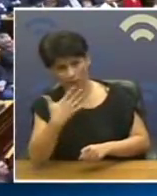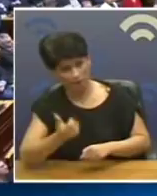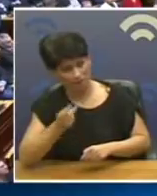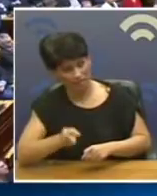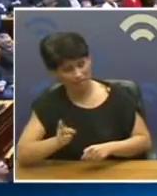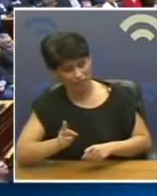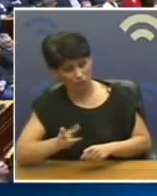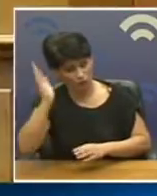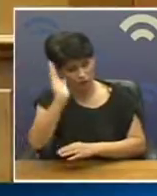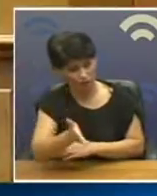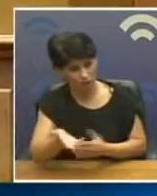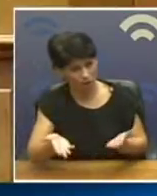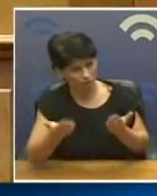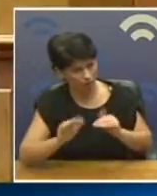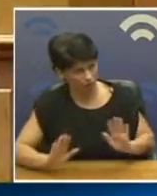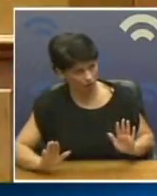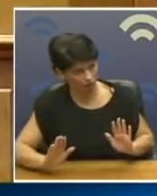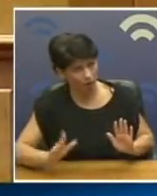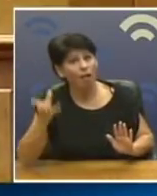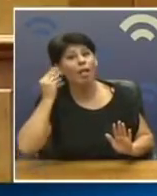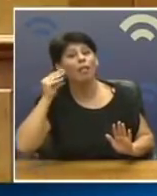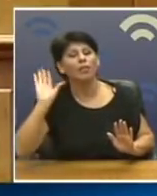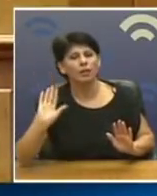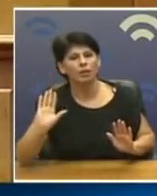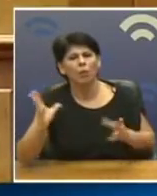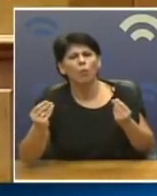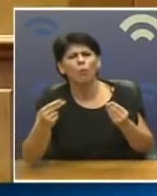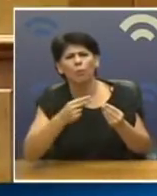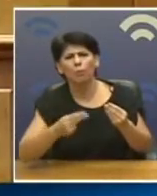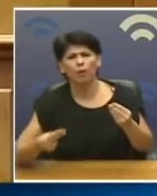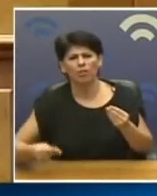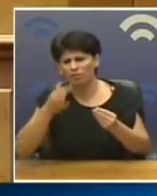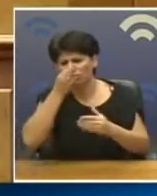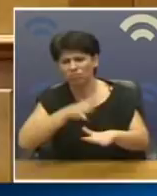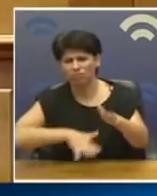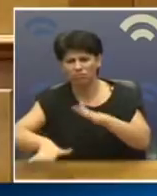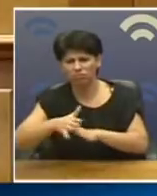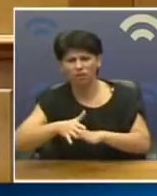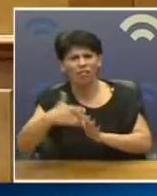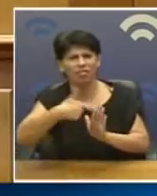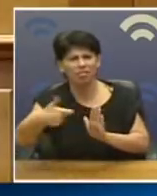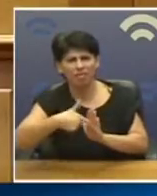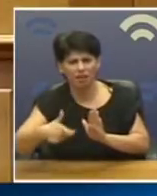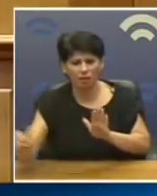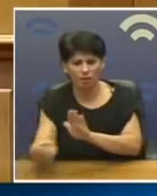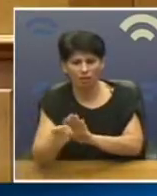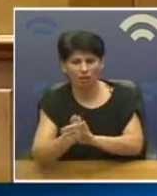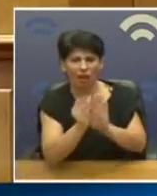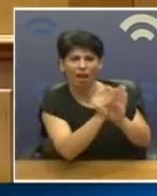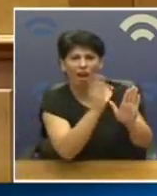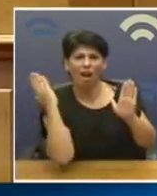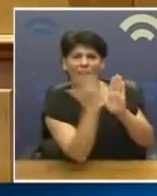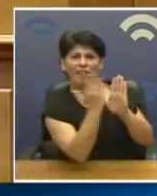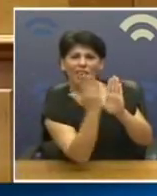ακούσατε? Ότι δεκάδες υποθέσεις διαφθοράς θαλασσοδανείων θα οδηγηθούν στον κάλαθο των αχρήστων, αυτό δεν το ακούσατε?